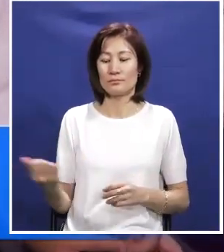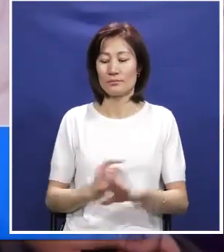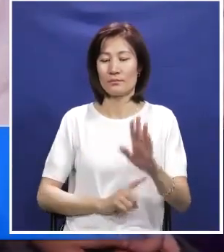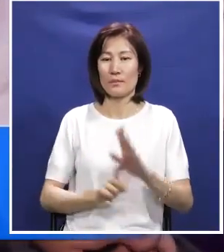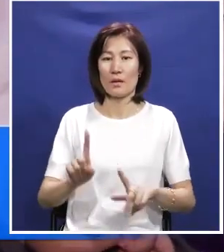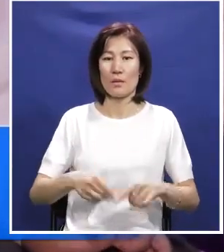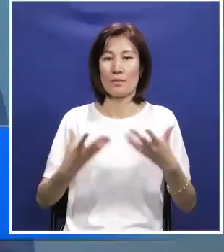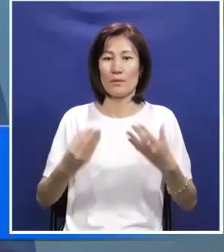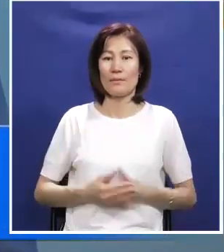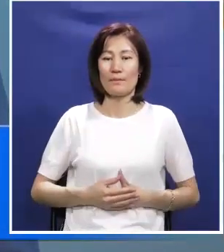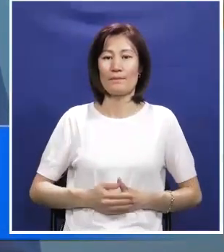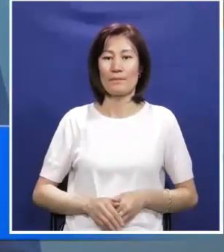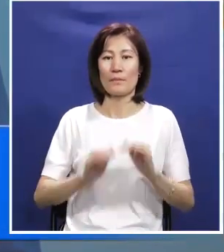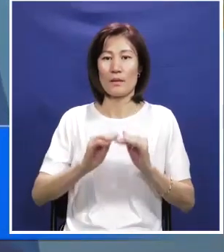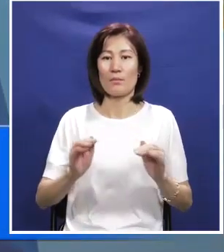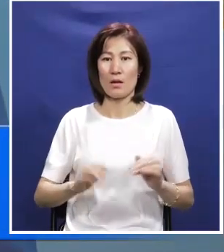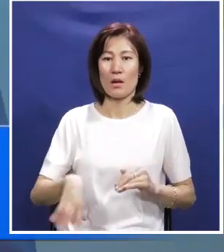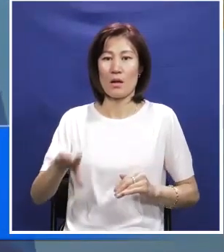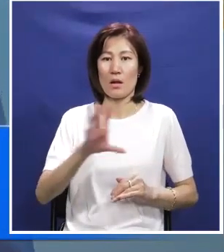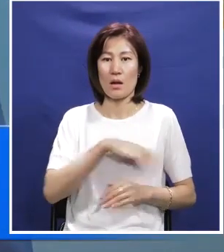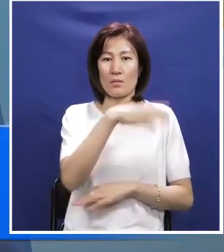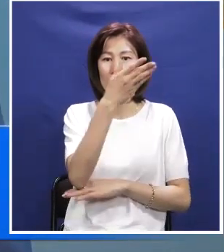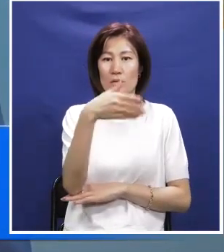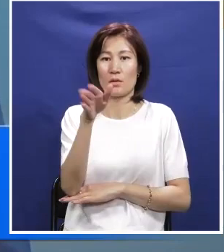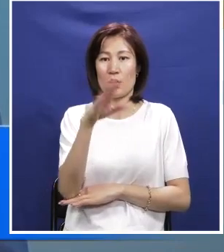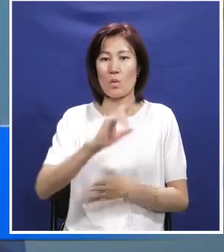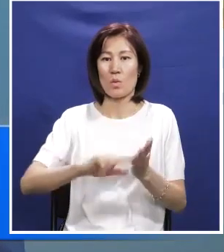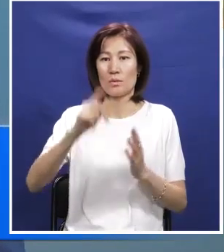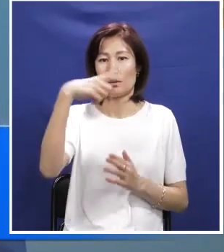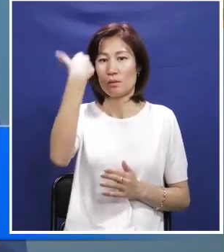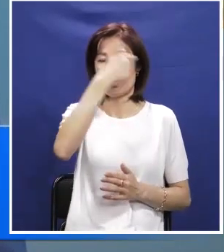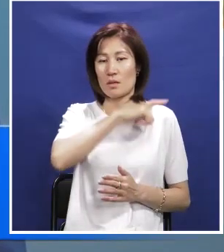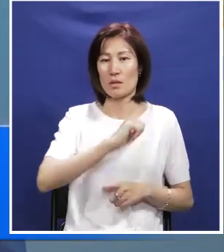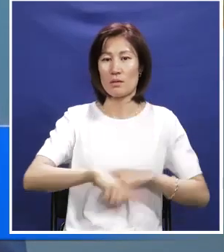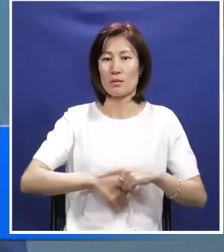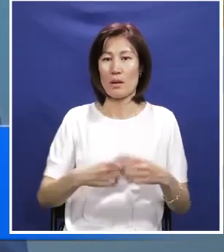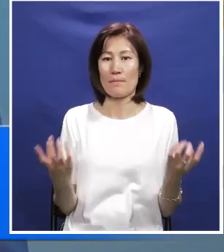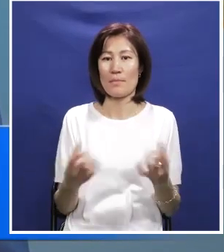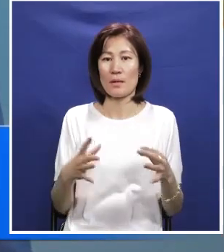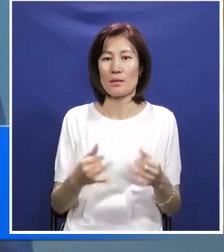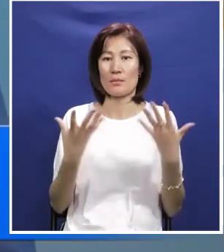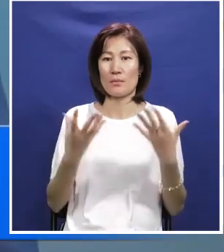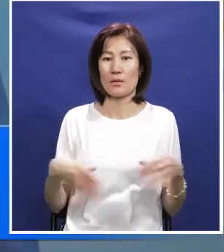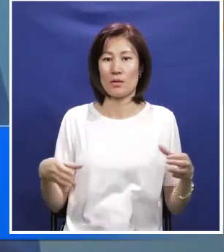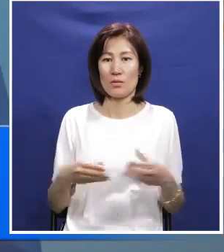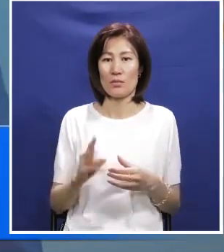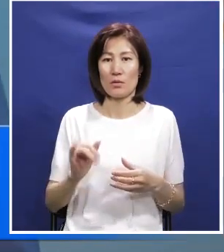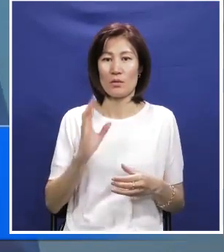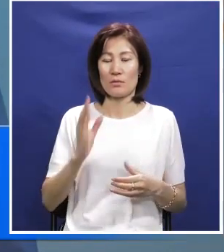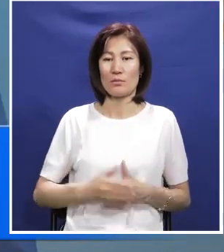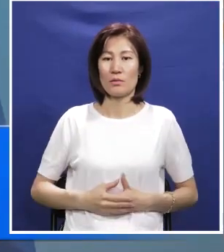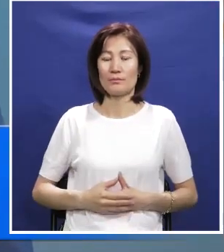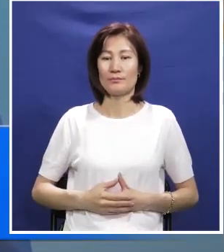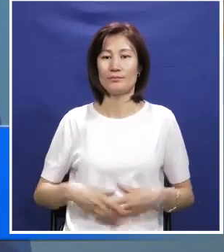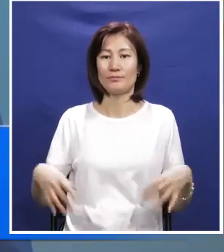шығару болып табылады. Біздің балабақшамызда бүгін тәуелсіздігіміздің 30 жылдығына арналған мерекелік іс-шара ұйымдастырылды.